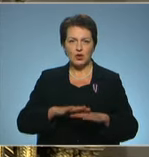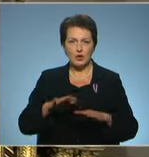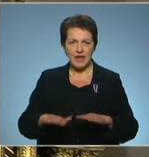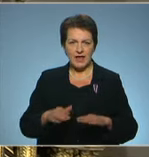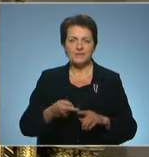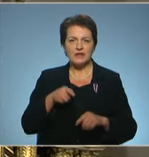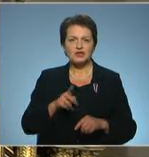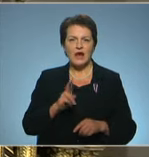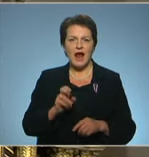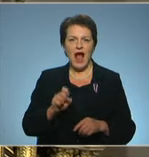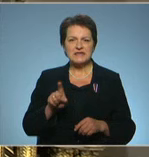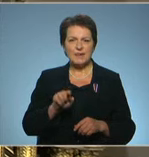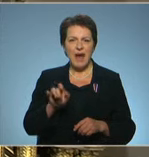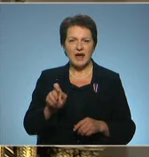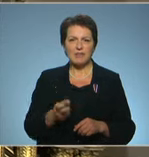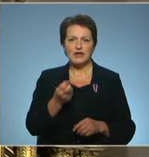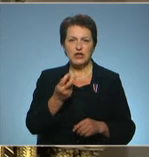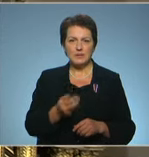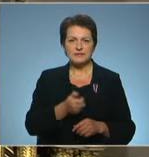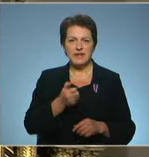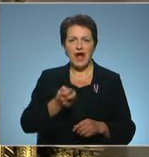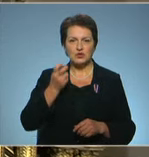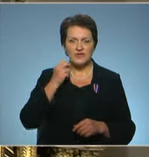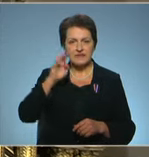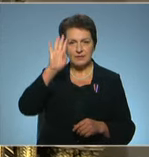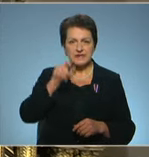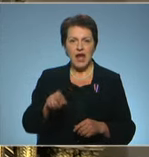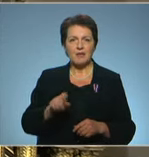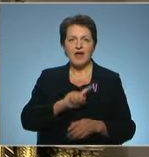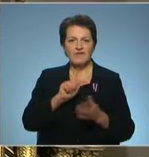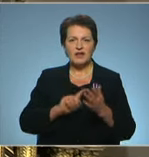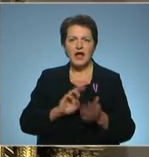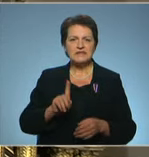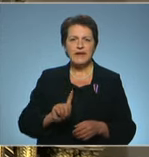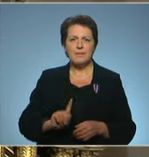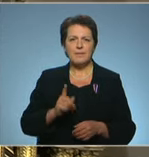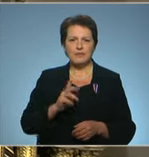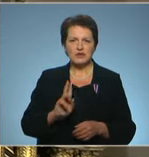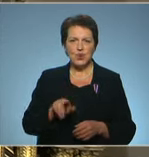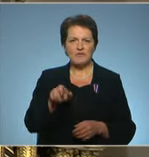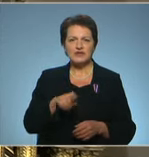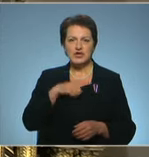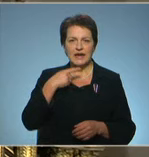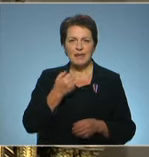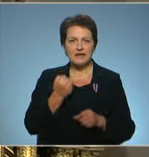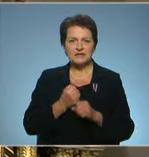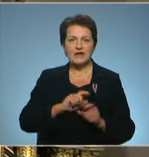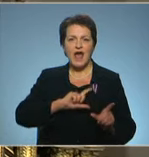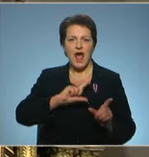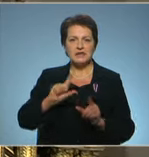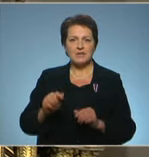Kasparam, 12 gadus vecam zēnam, vaicāja, kas ir pirmais, ko viņš gribētu izdarīt, aizbraucot